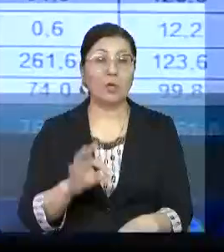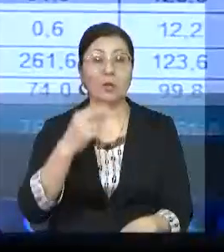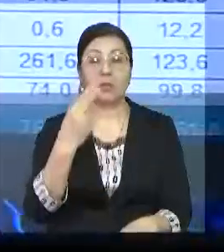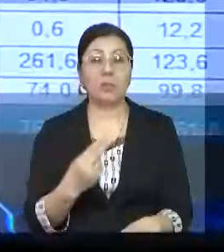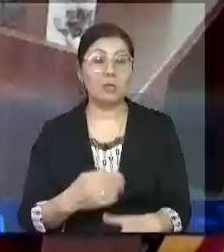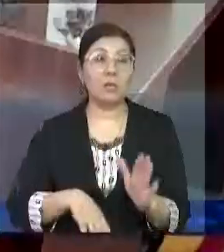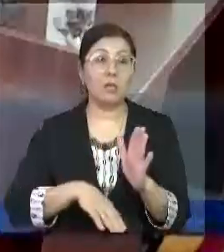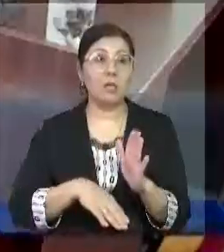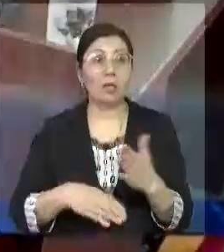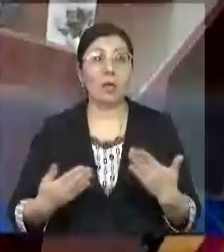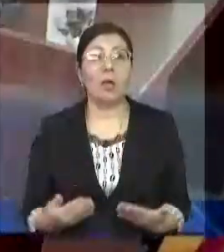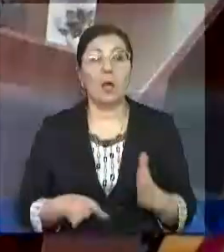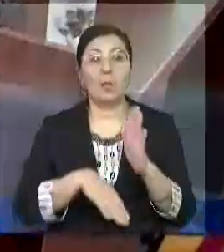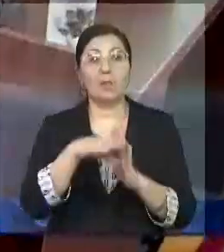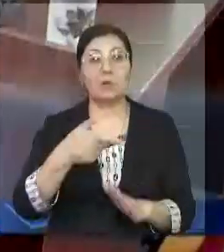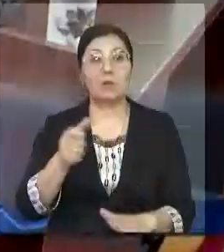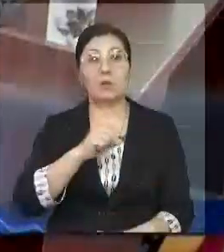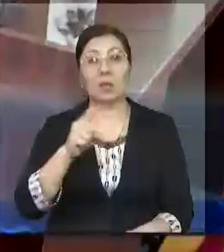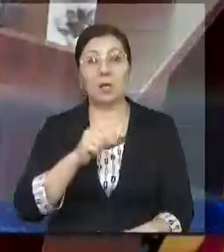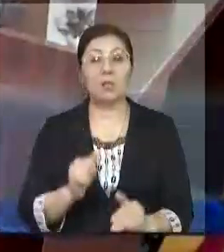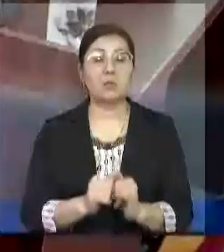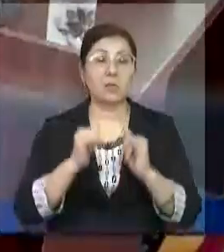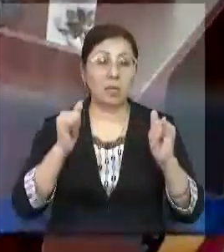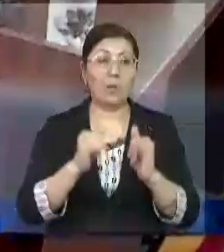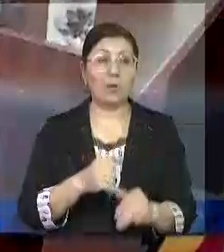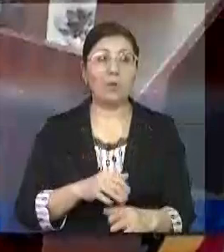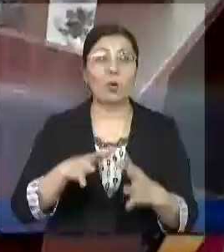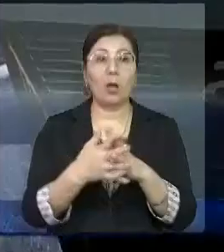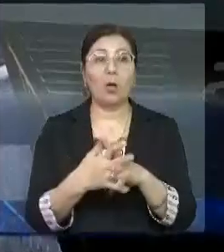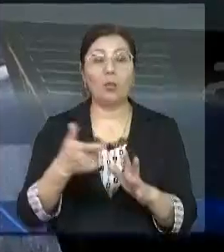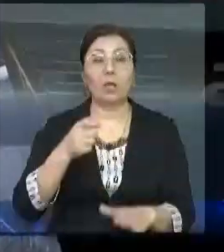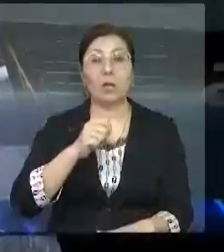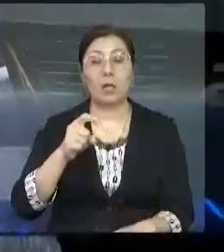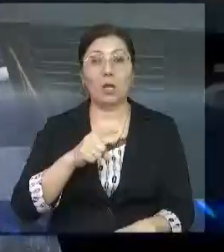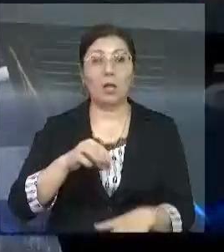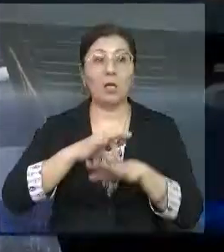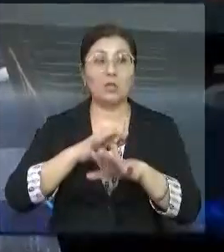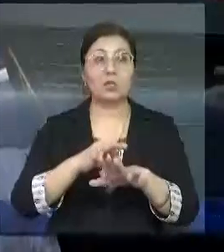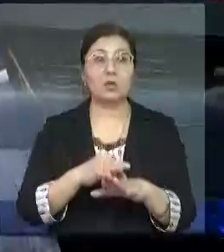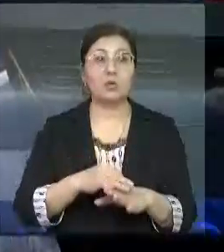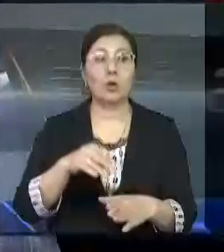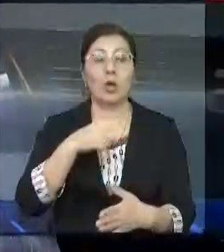Сонымен бірге газ саласын дамыту, ауылдарға көгілдір отын жеткізу сұрағы да қаралды. Бұл бағытта сұранысты